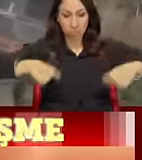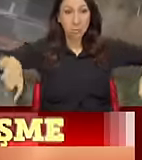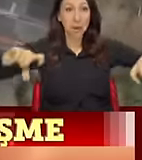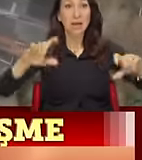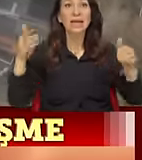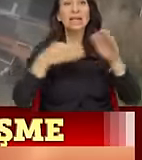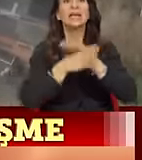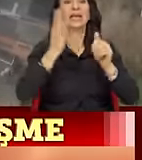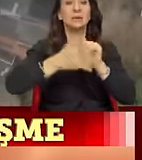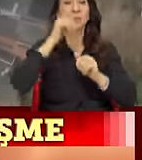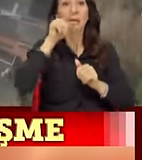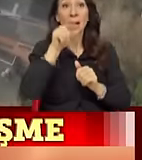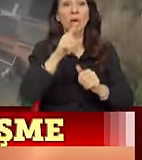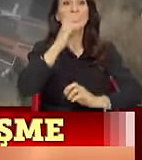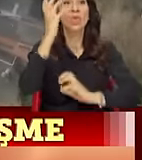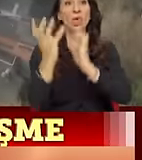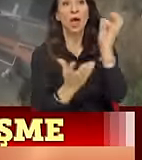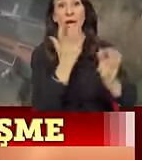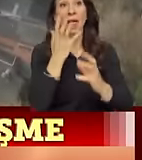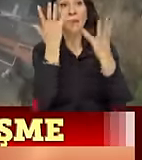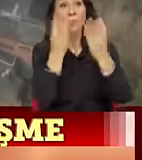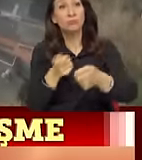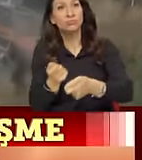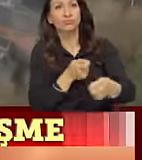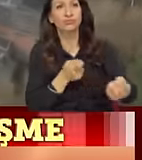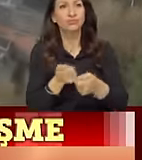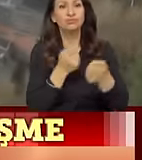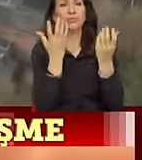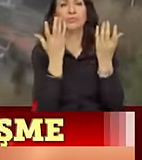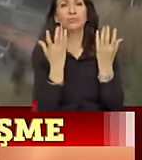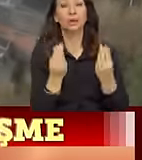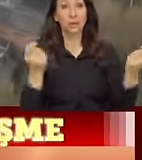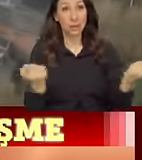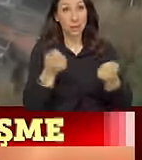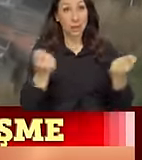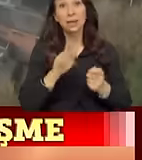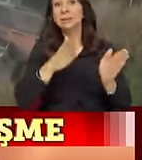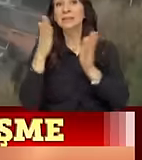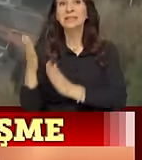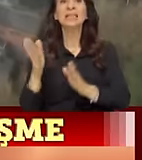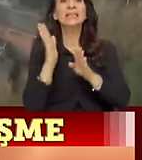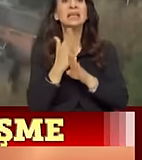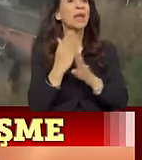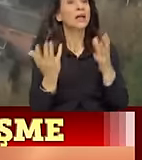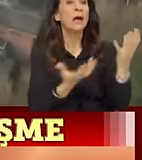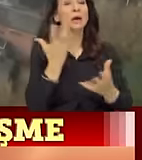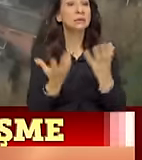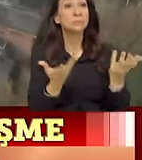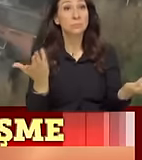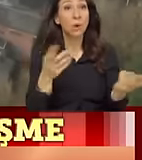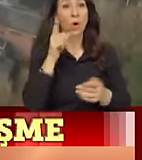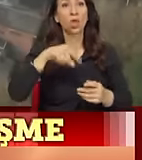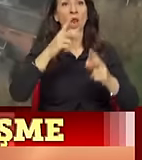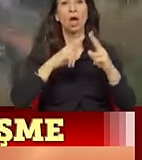de çektiler. Ve burada yangını hem söndürme hem soğutma çalışmaları devam ederken diğer taraftan da neden çıktı bu yangın,